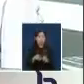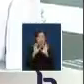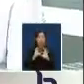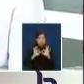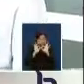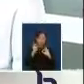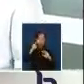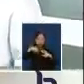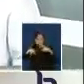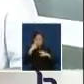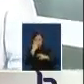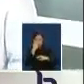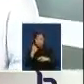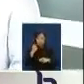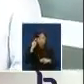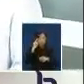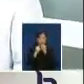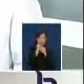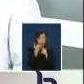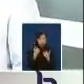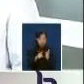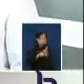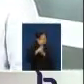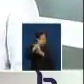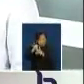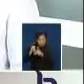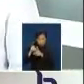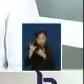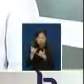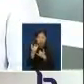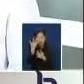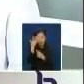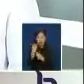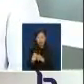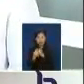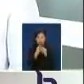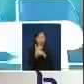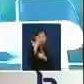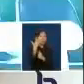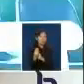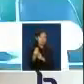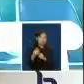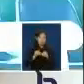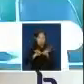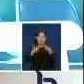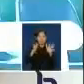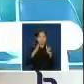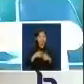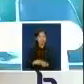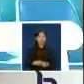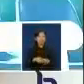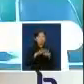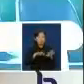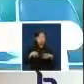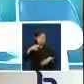ด้วยนะครับยืนยันว่าโรคติดต่อในปีนี้เนี่ยลดลงทุกตัวเลยครับ ครับ ครับ ส่วนโรคในเด็กคุณหมอครับที่ต้องระวังมากที่สุดนอกเหนือจาก